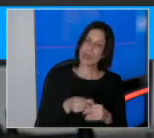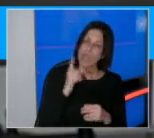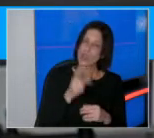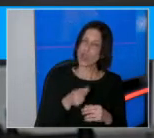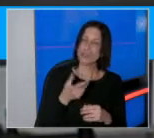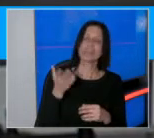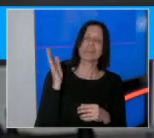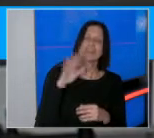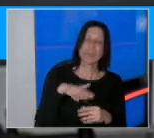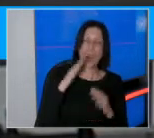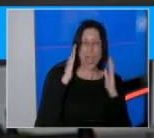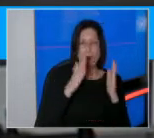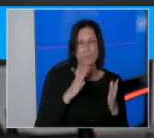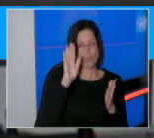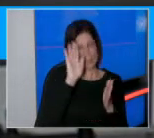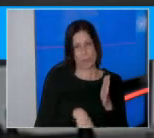למרות האמון הנמוך,